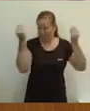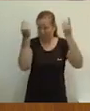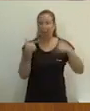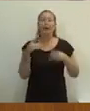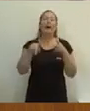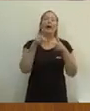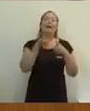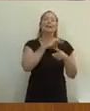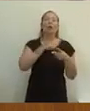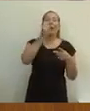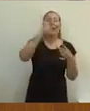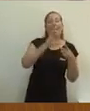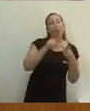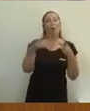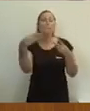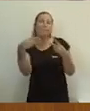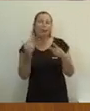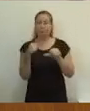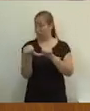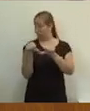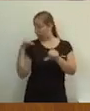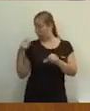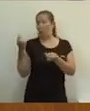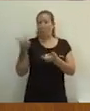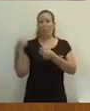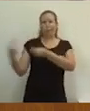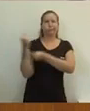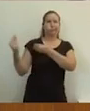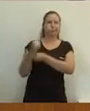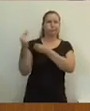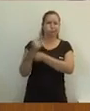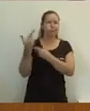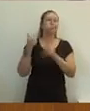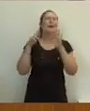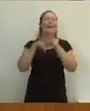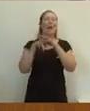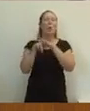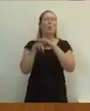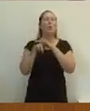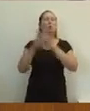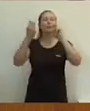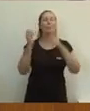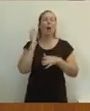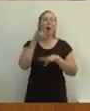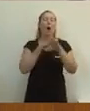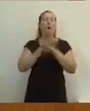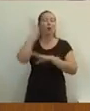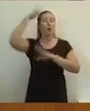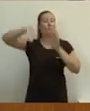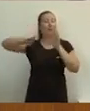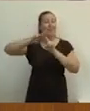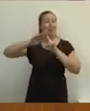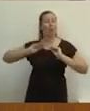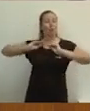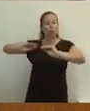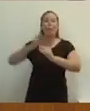Bonic, he leído con atención sus recientes i continuades críticas a los recursos que el govern de la Generalitat havia anunciat que